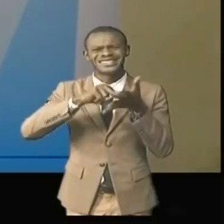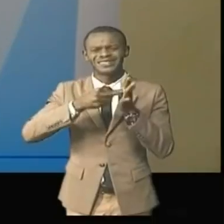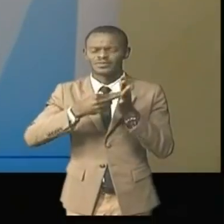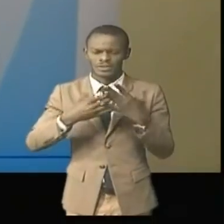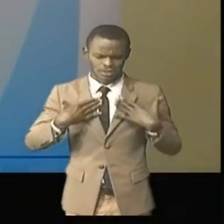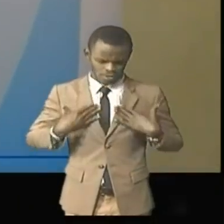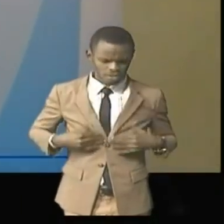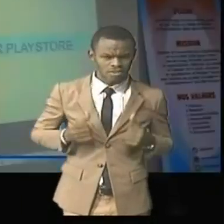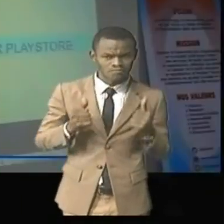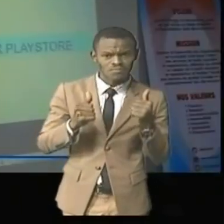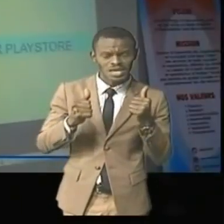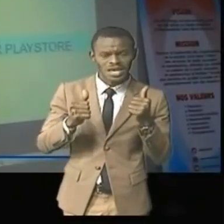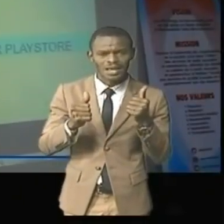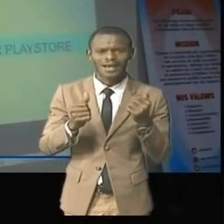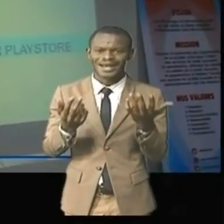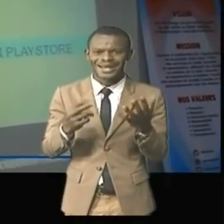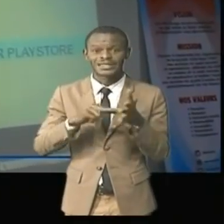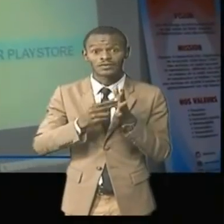fait